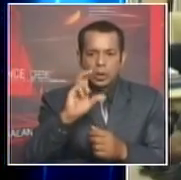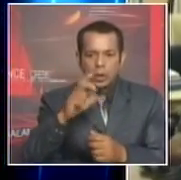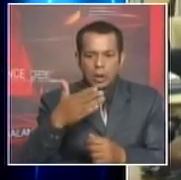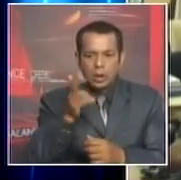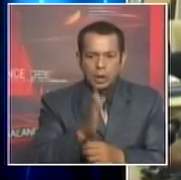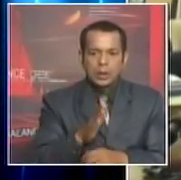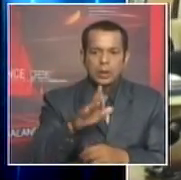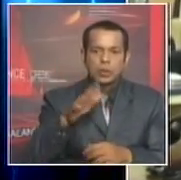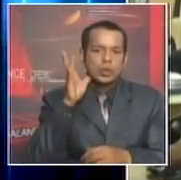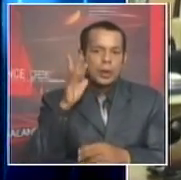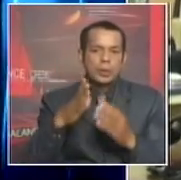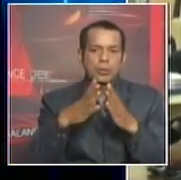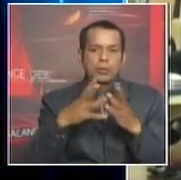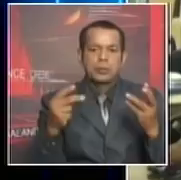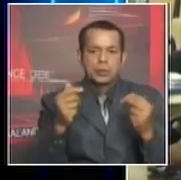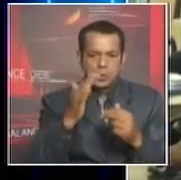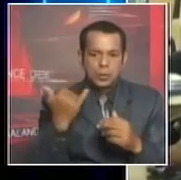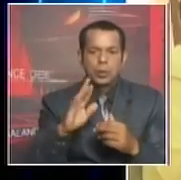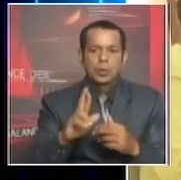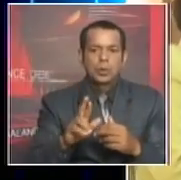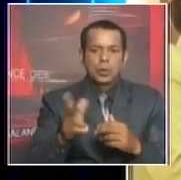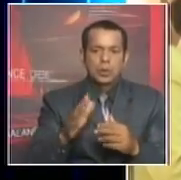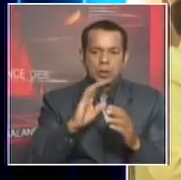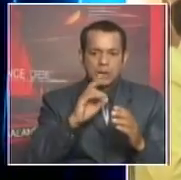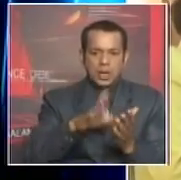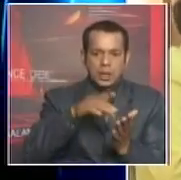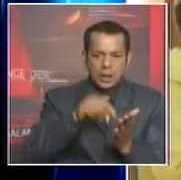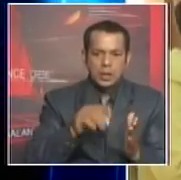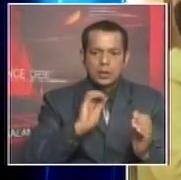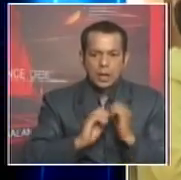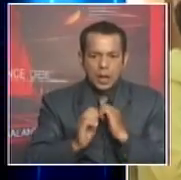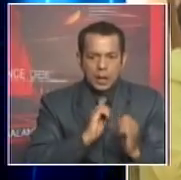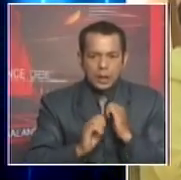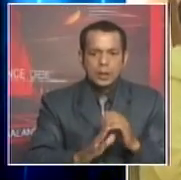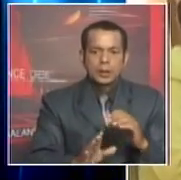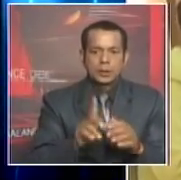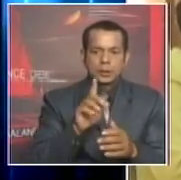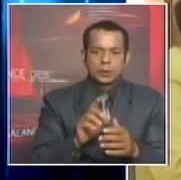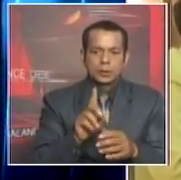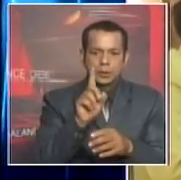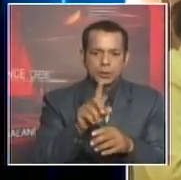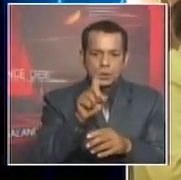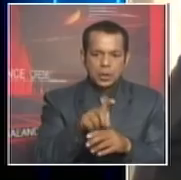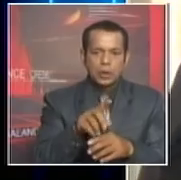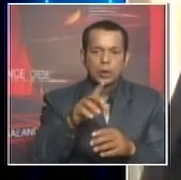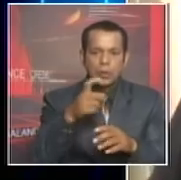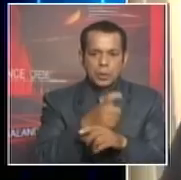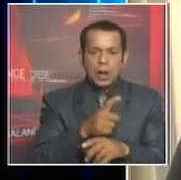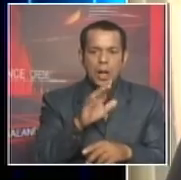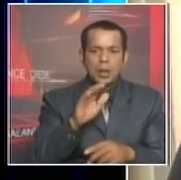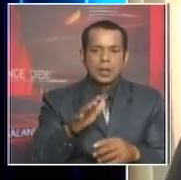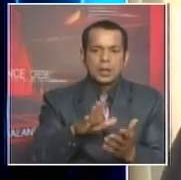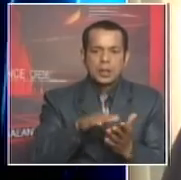थियो। त्यस्तै बैठक सोही कार्यदललाई केन्द्रीय सल्लाहकार राष्ट्रिय परिषद, ज्येष्ठ कम्युनिस्ट मञ्च, केन्द्रीय आयोग